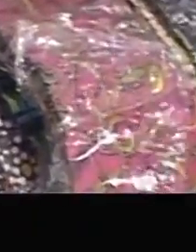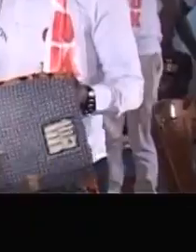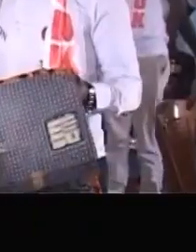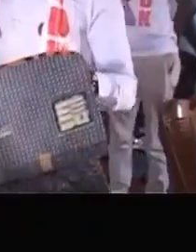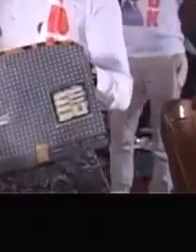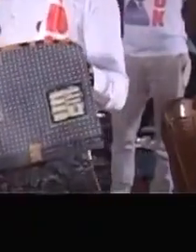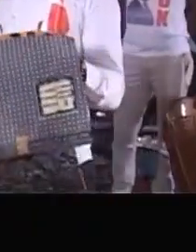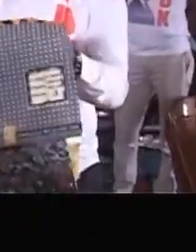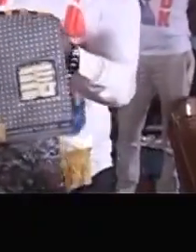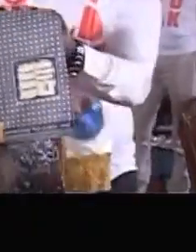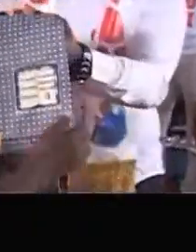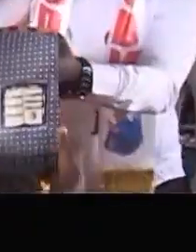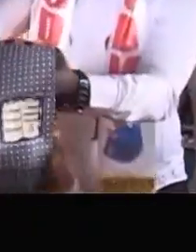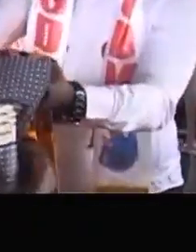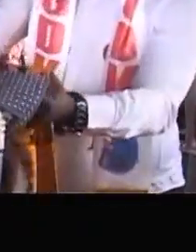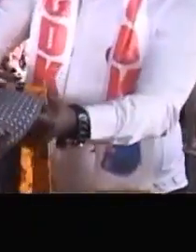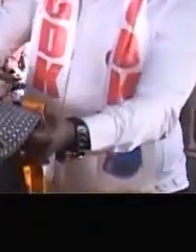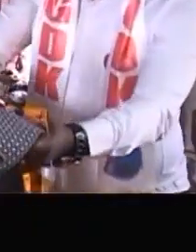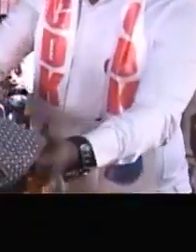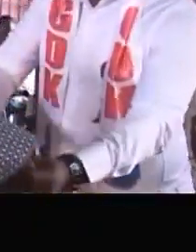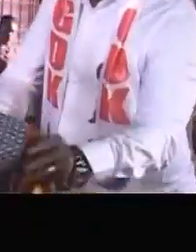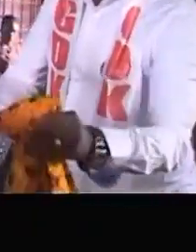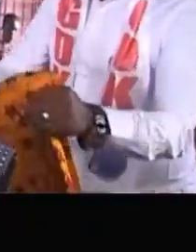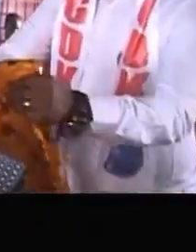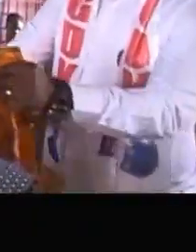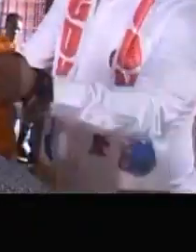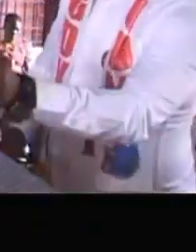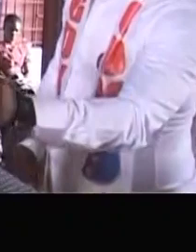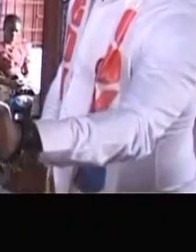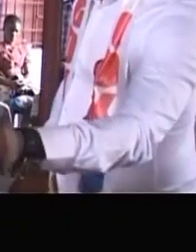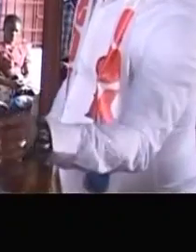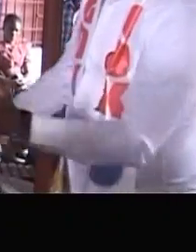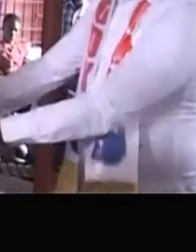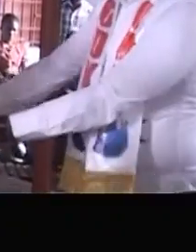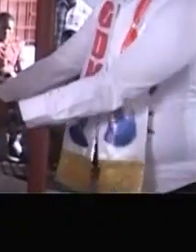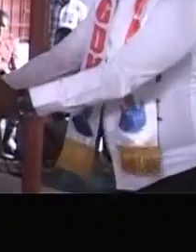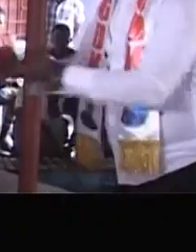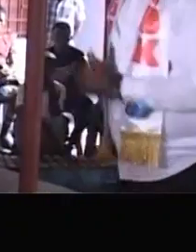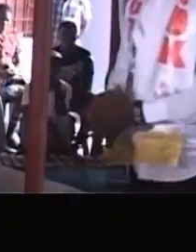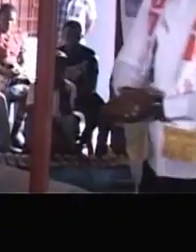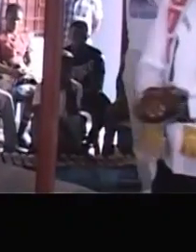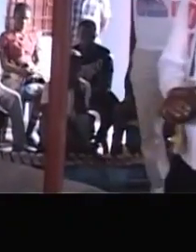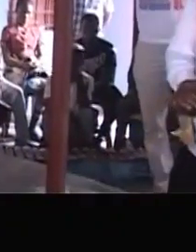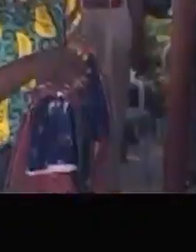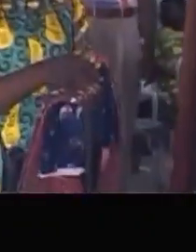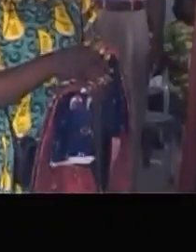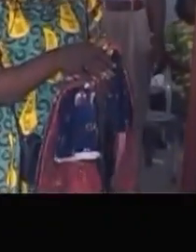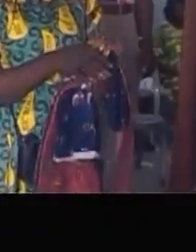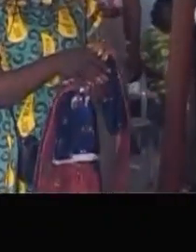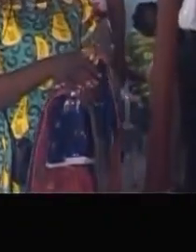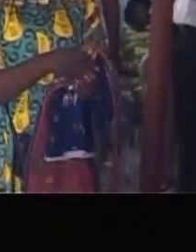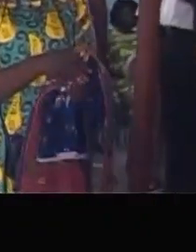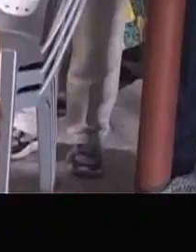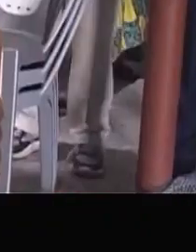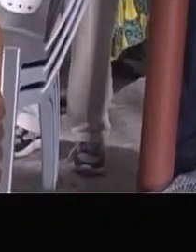même réduit sur place. Il a remis à titre symbolique aux femmes de l'UDPS, base Mpassa, un lot important